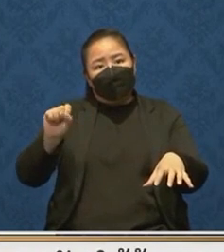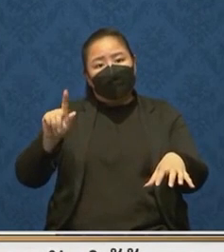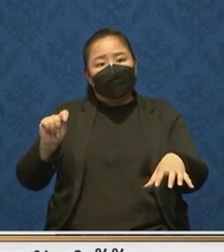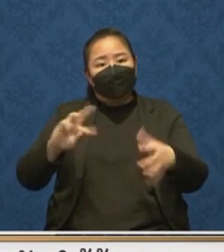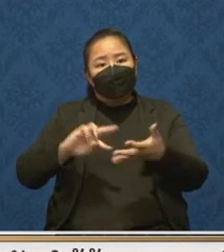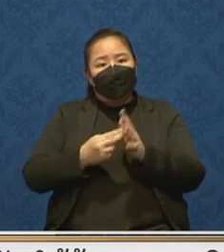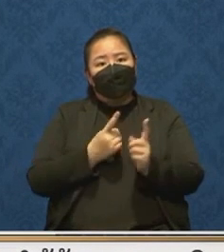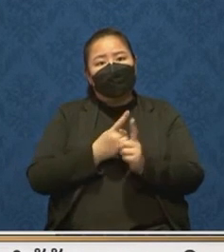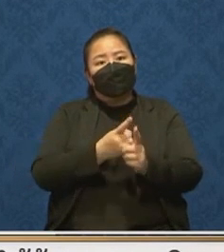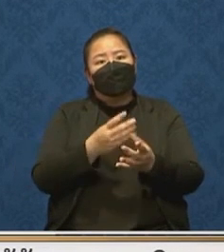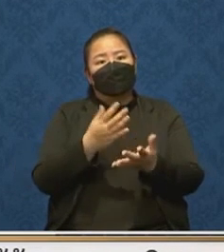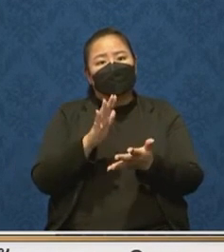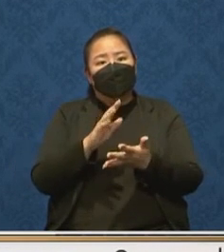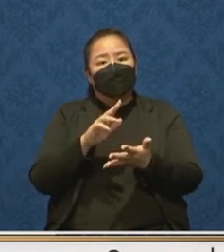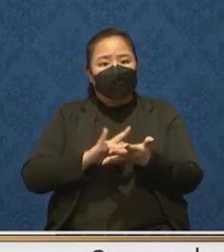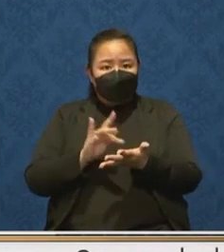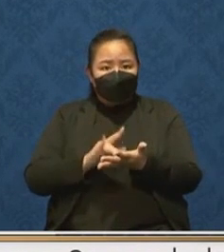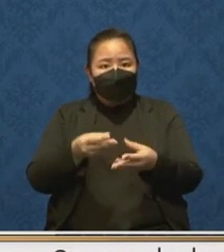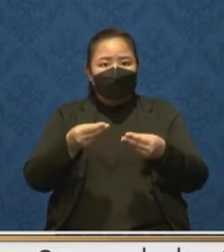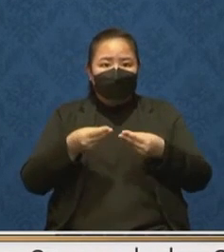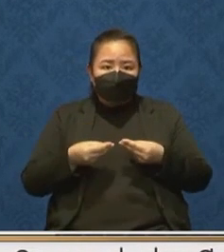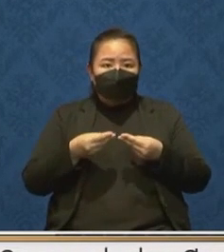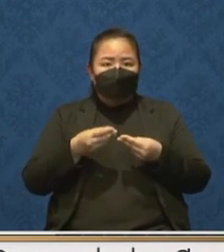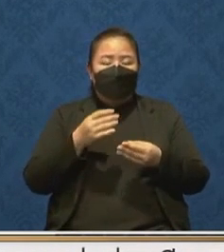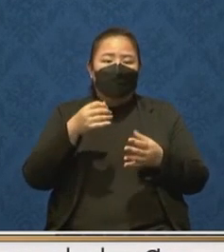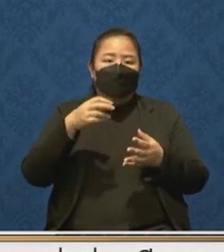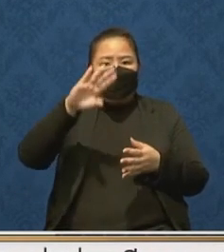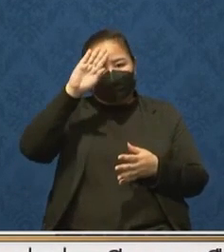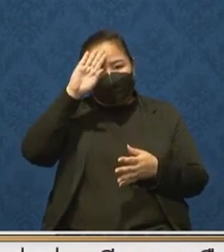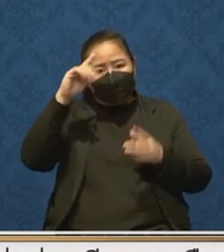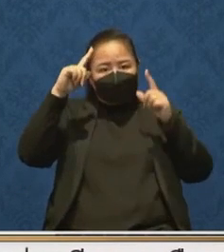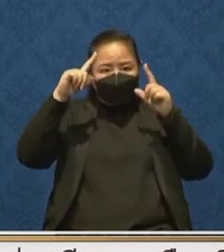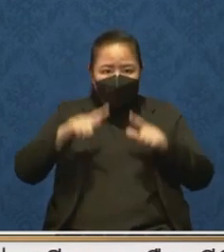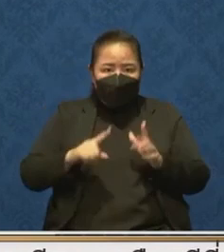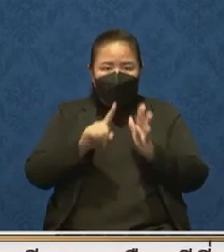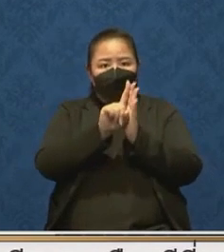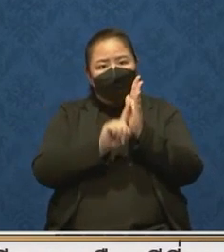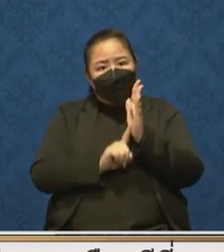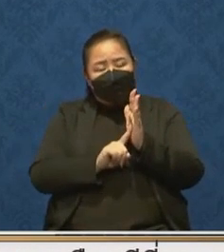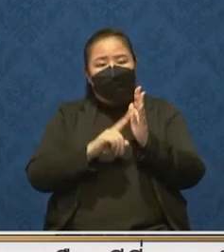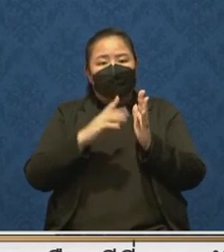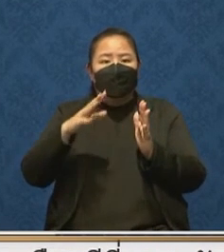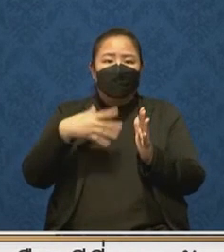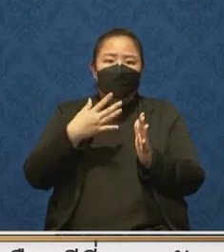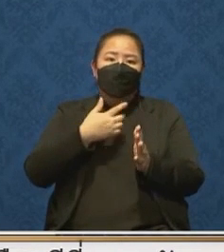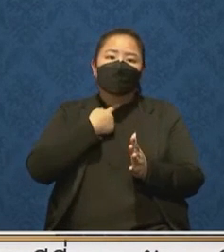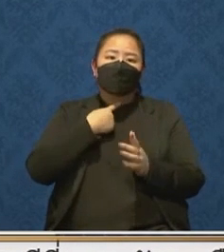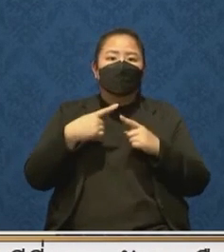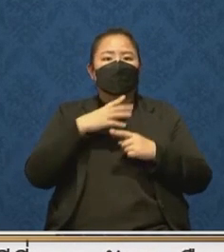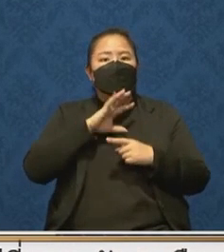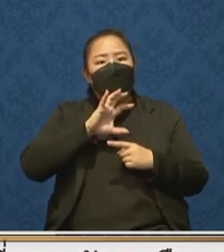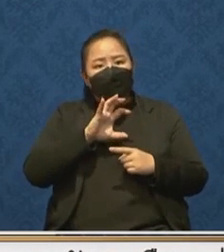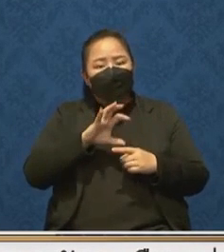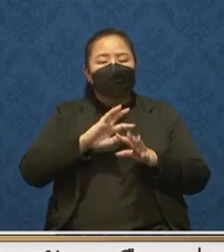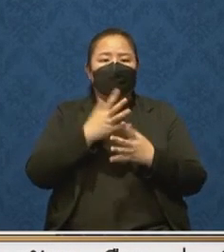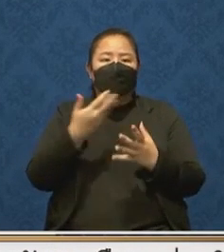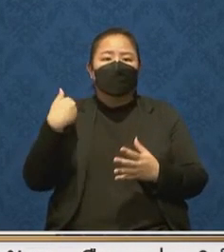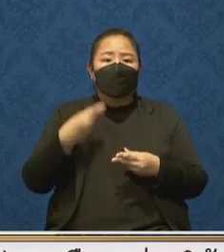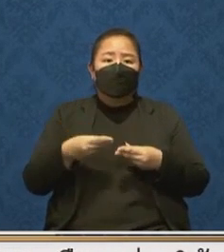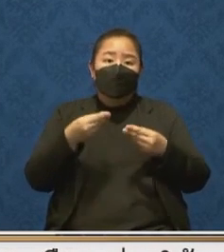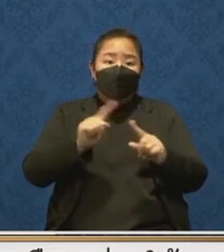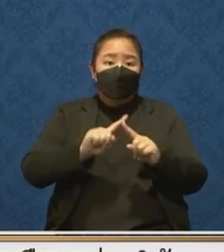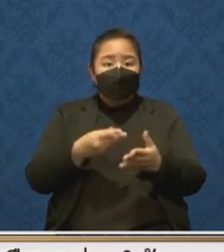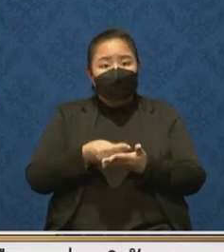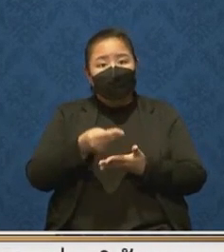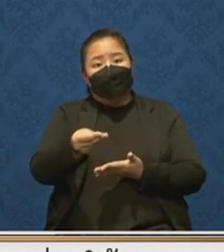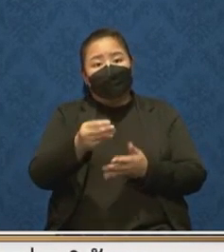เป็นไข่กให้ยาลดไ่มียาแ้แ้ ยาแก้ไอฟ้าทลายจนบางทีก็ได้บางทีกใหไปซื้